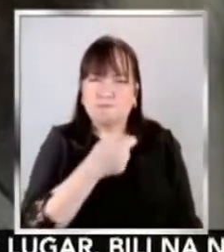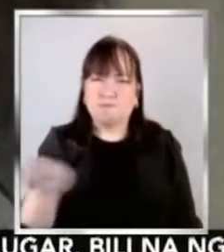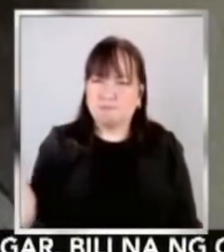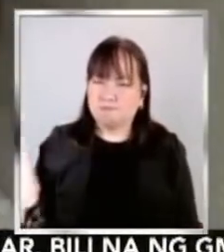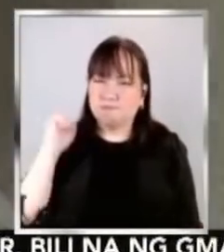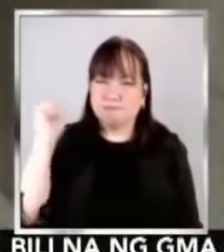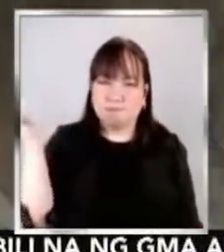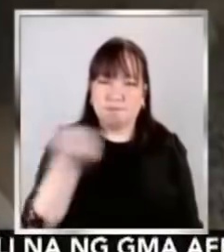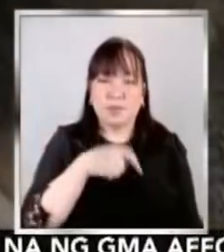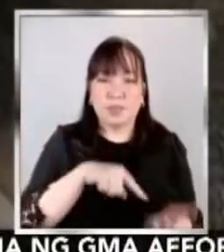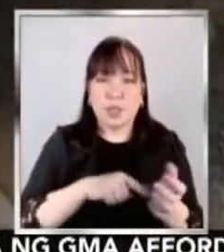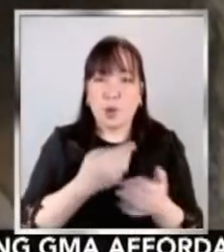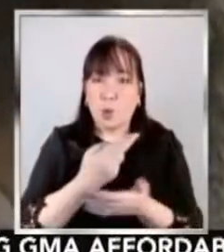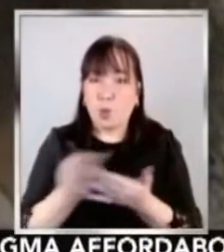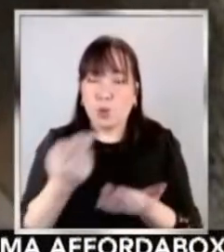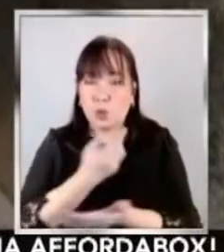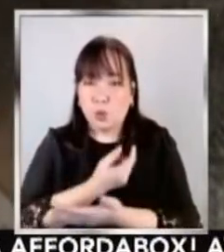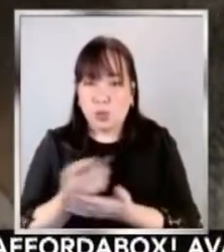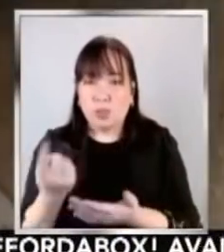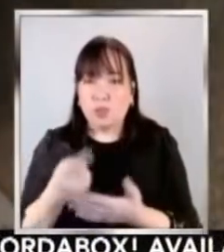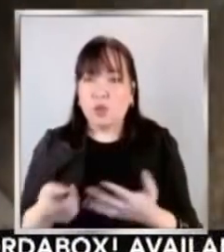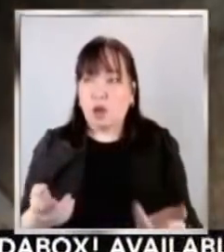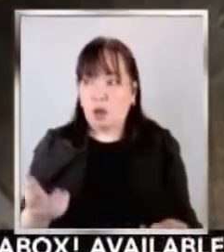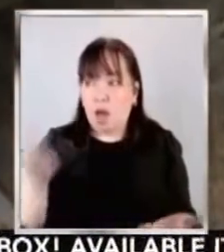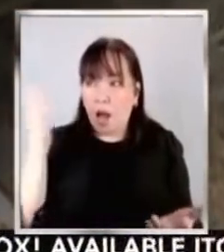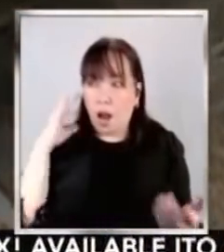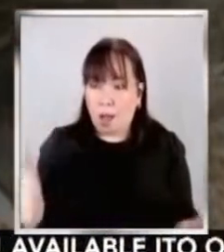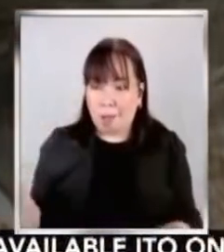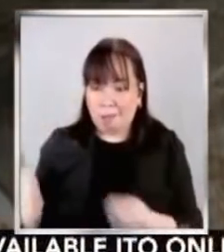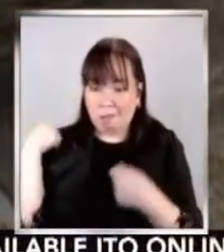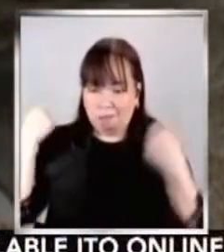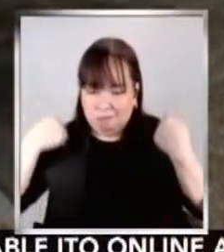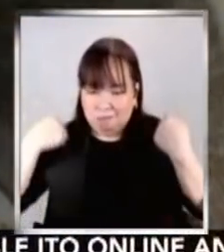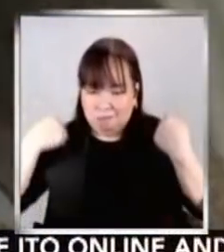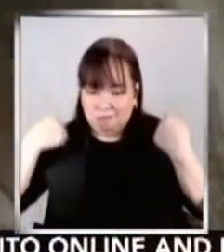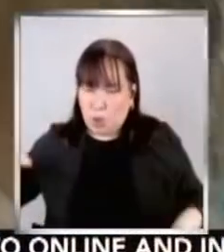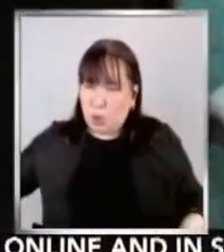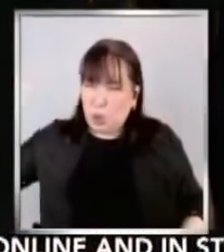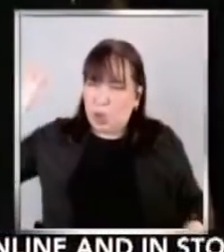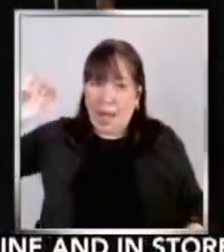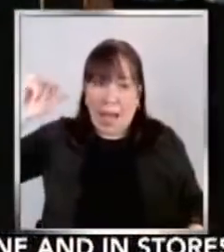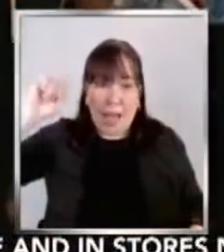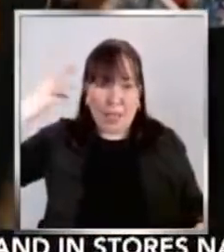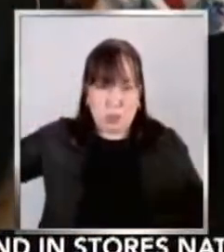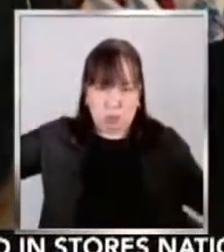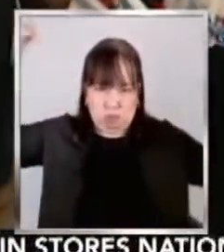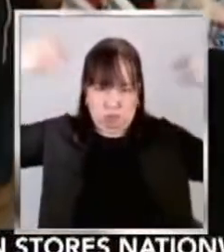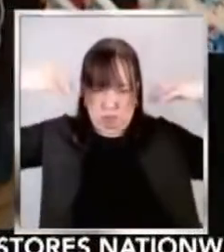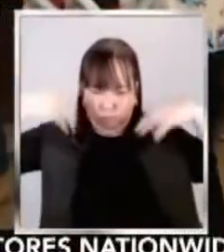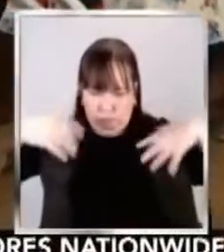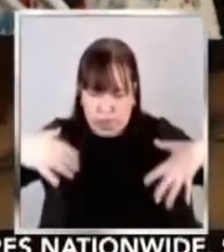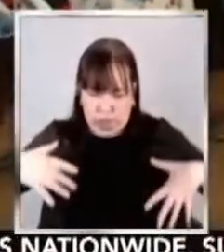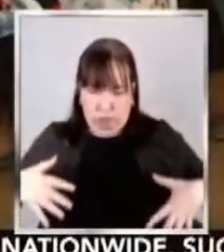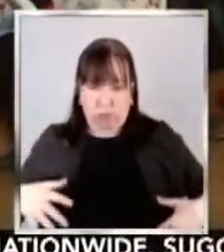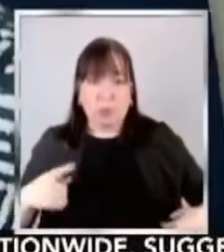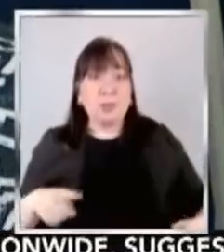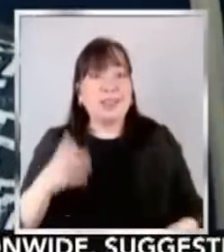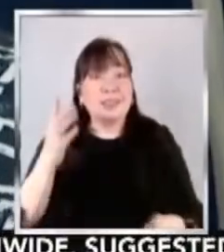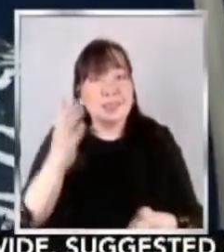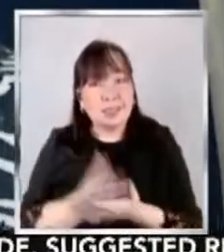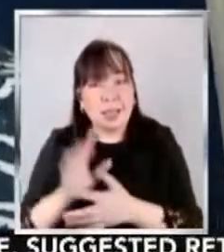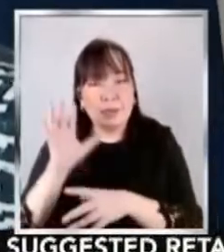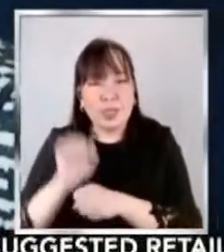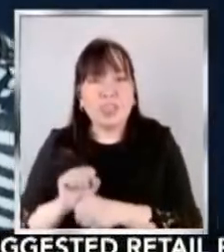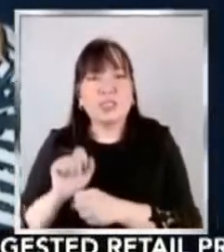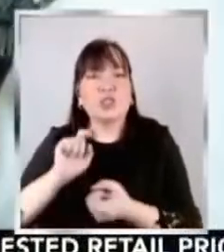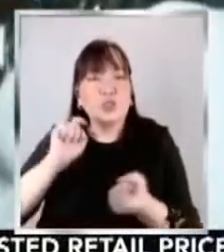binubudburan sila ng abo habang nakasuot sila ng sackcloth. Nang kinalauna ay tinigil lang tradisyong ito, ang paglalagay naman ng abo sa noo ang naging simula